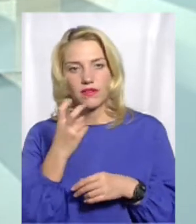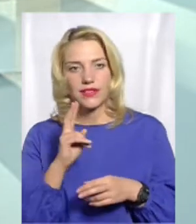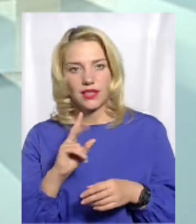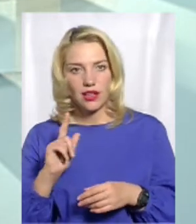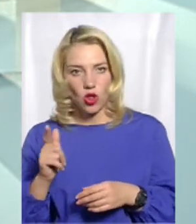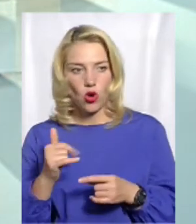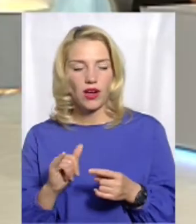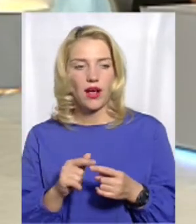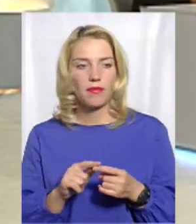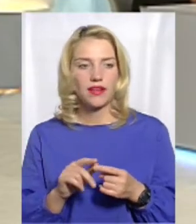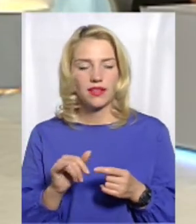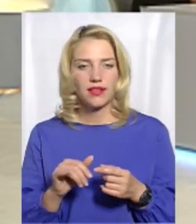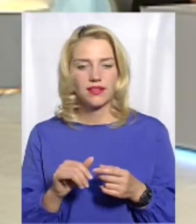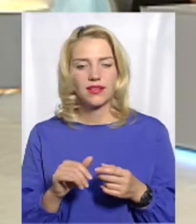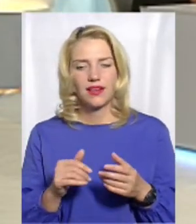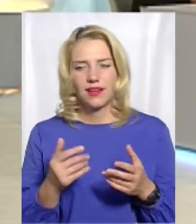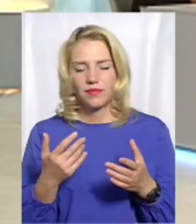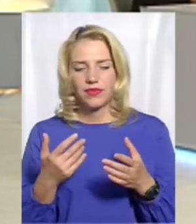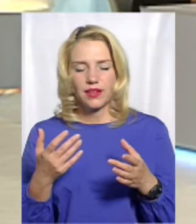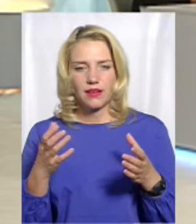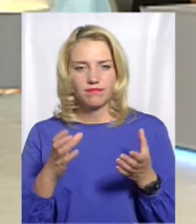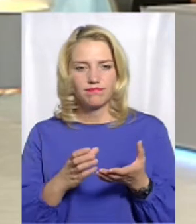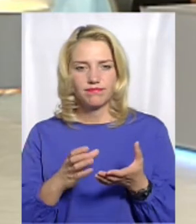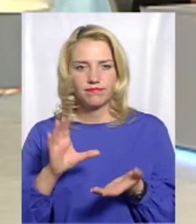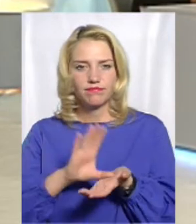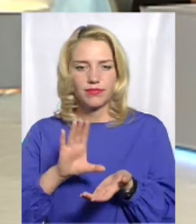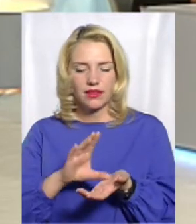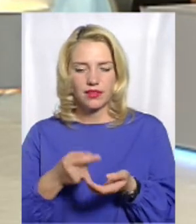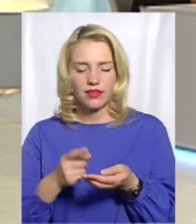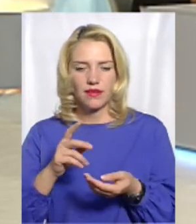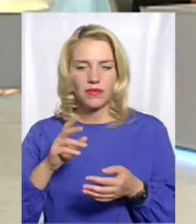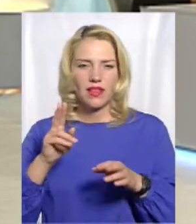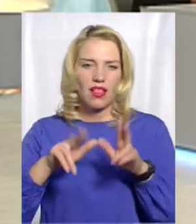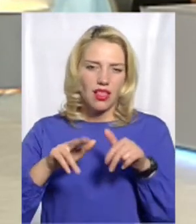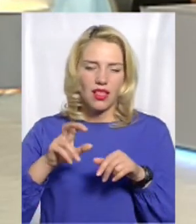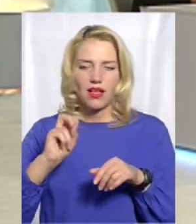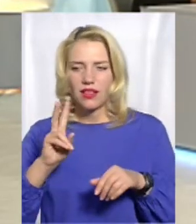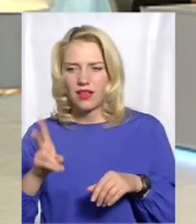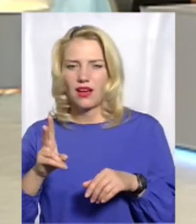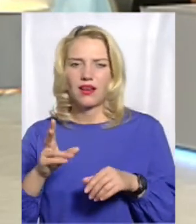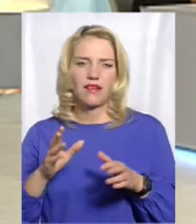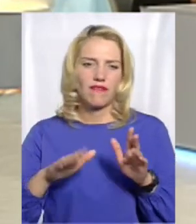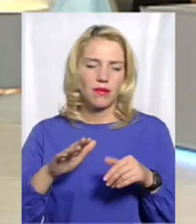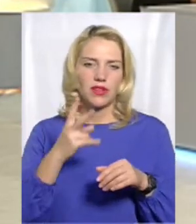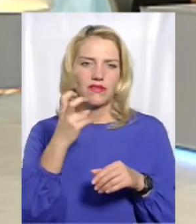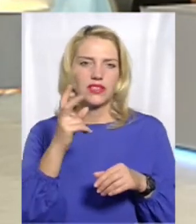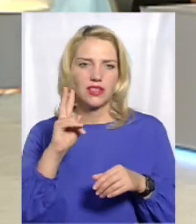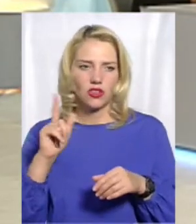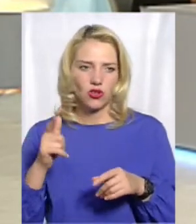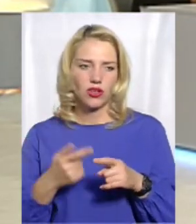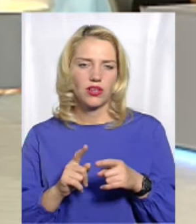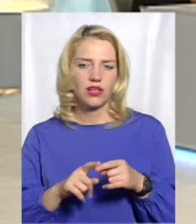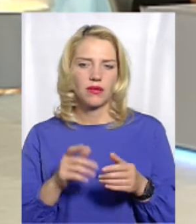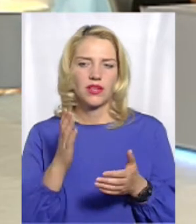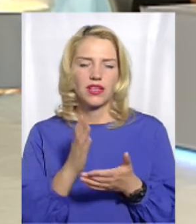і тарис під фар, плаків, клеїв теж близько 200 кілограмів. Також є 196 фільтрів з-під